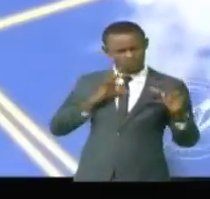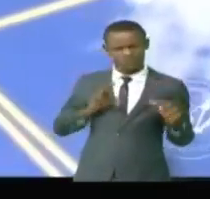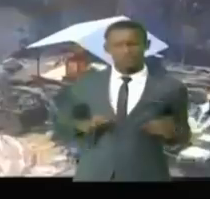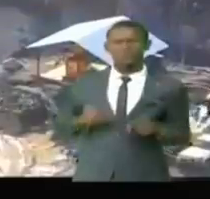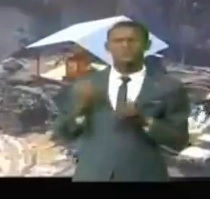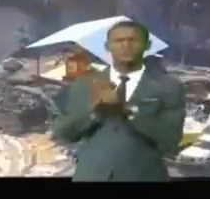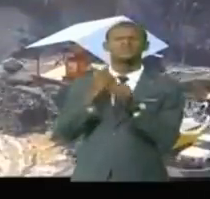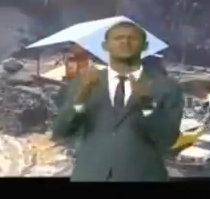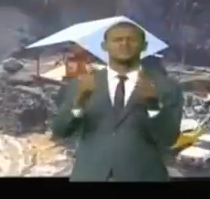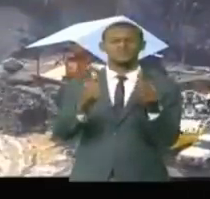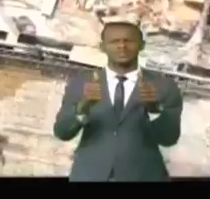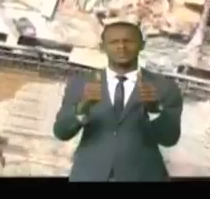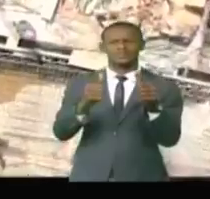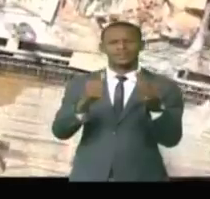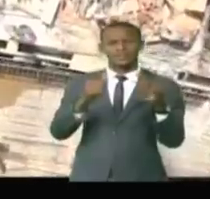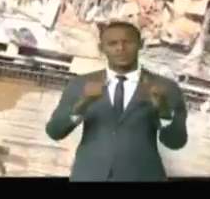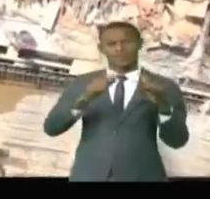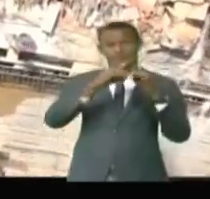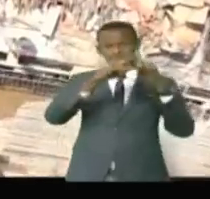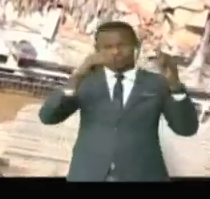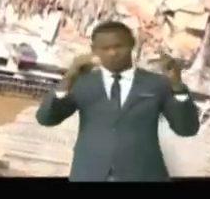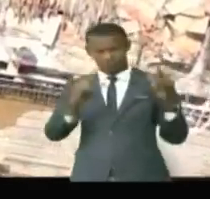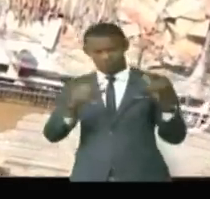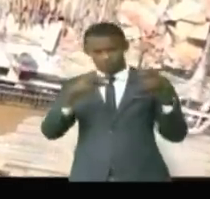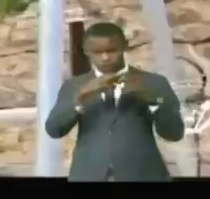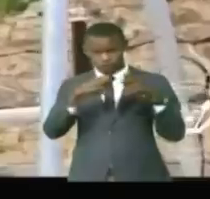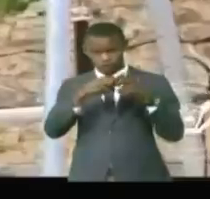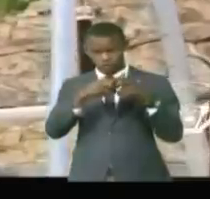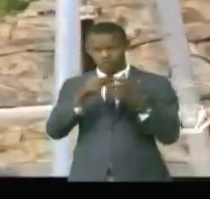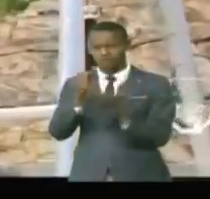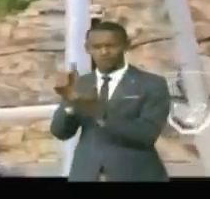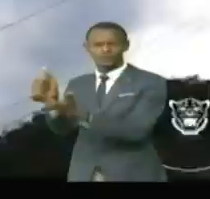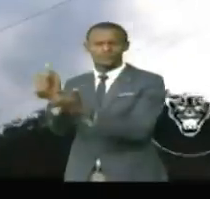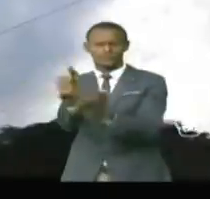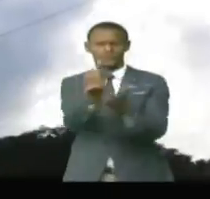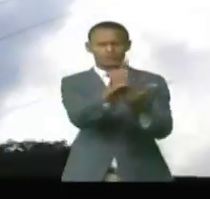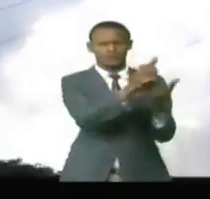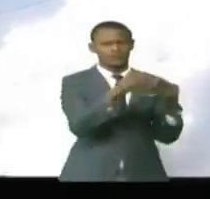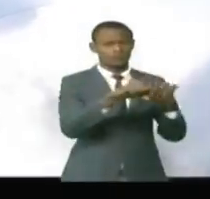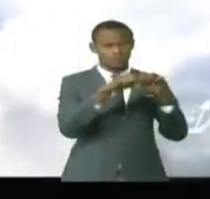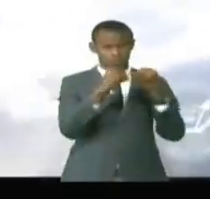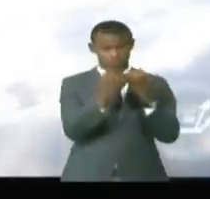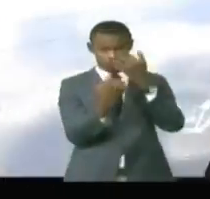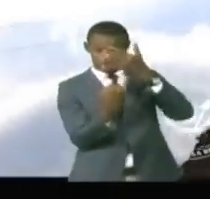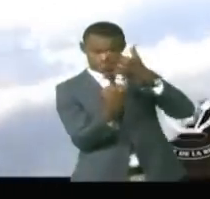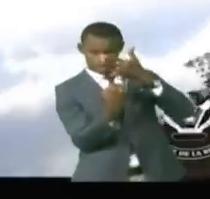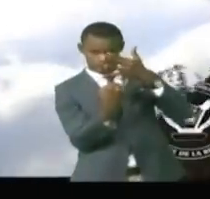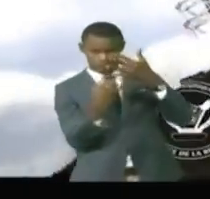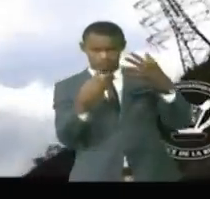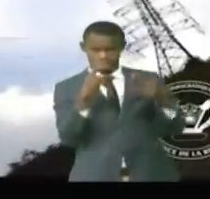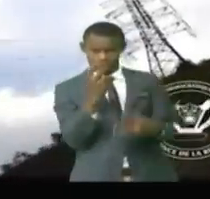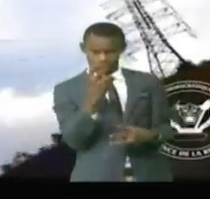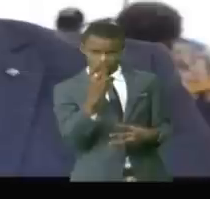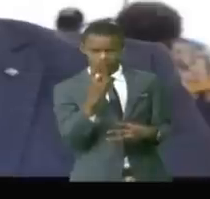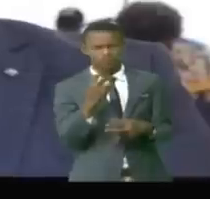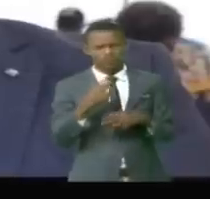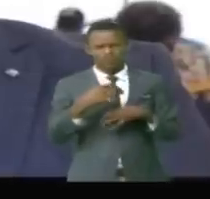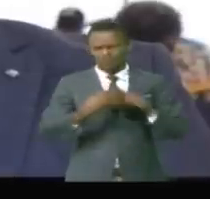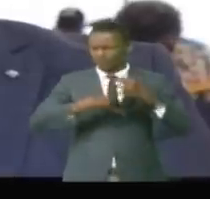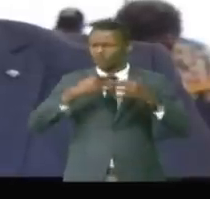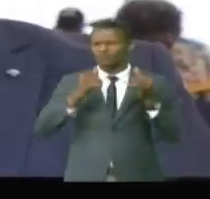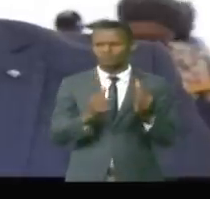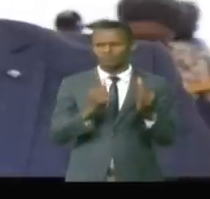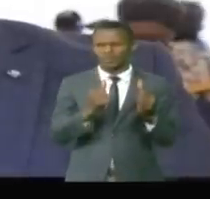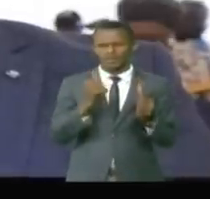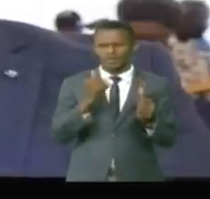des entreprises minières en ce qui concerne l'énergie électrique. Ça va diminuer tant soit peu le déficit en